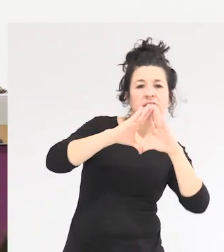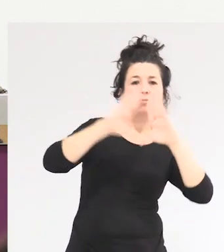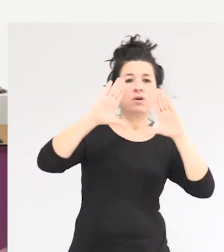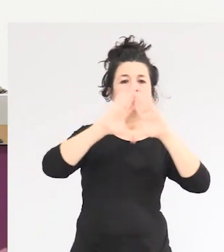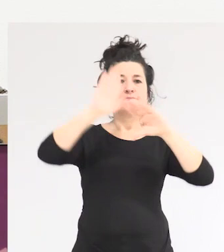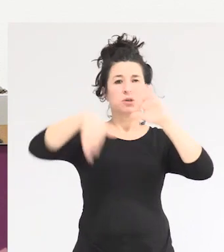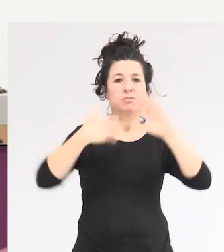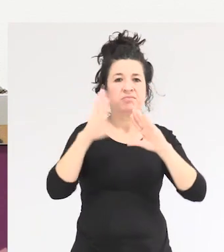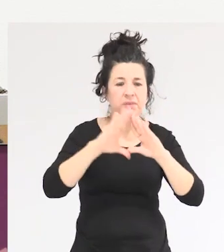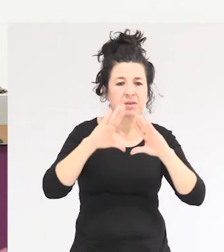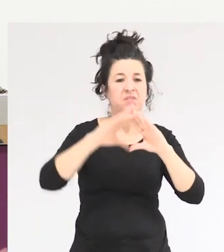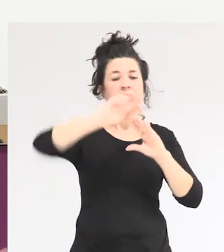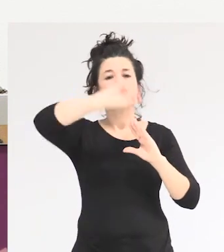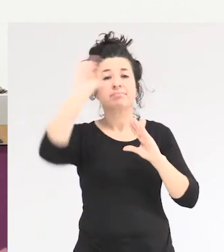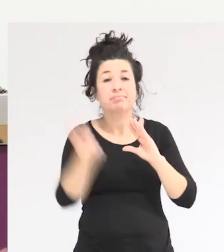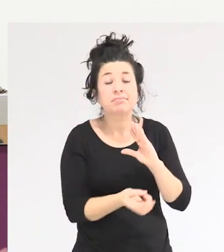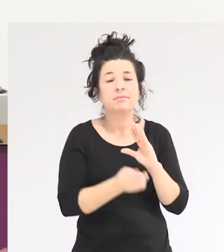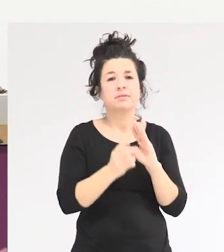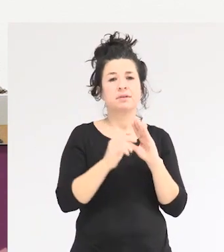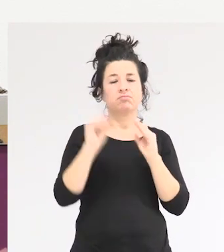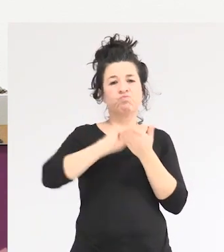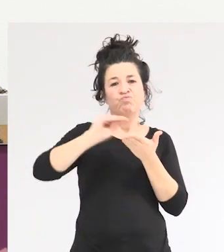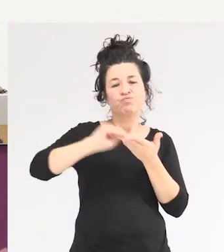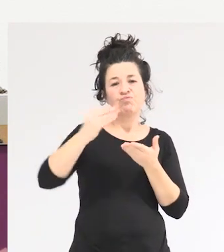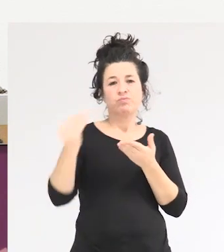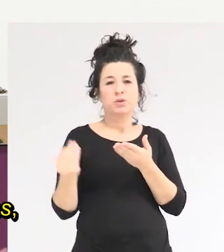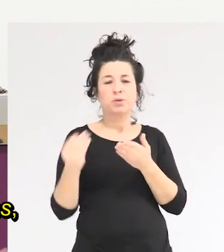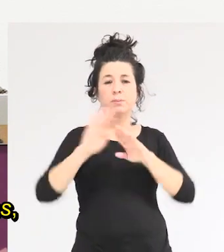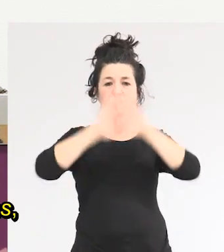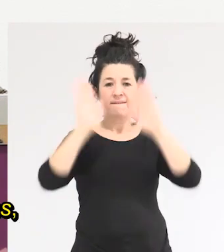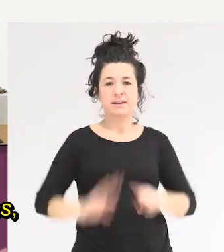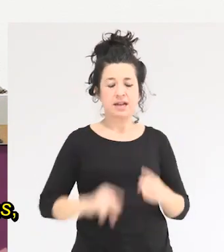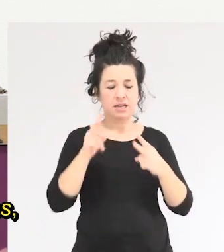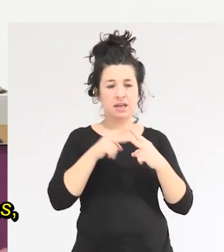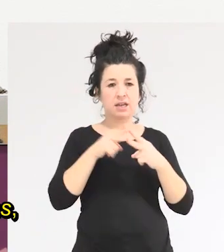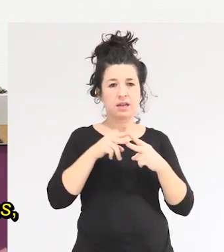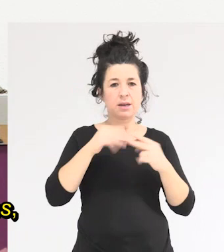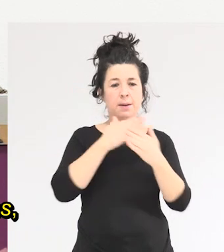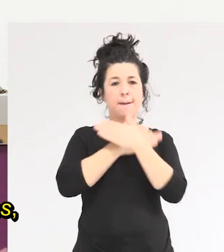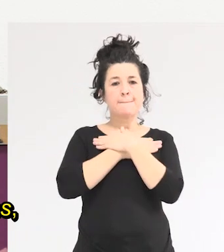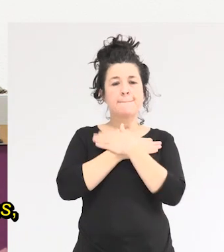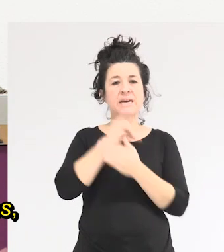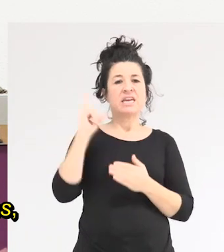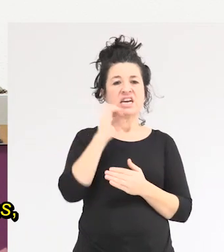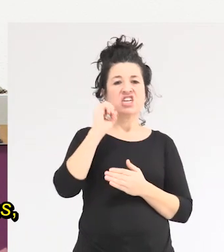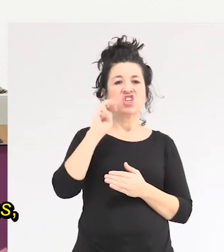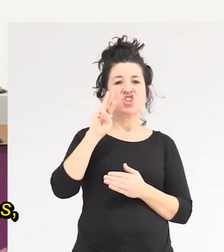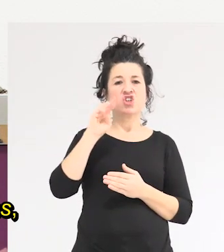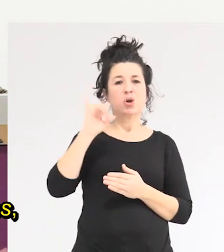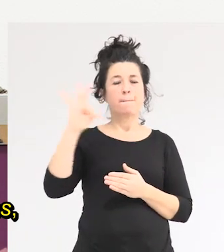nik bukatzeko bi autore aipatuko ditut, Maria Llopisen Maternidad